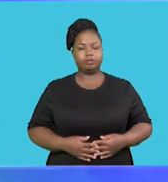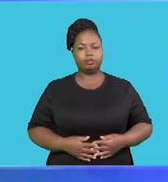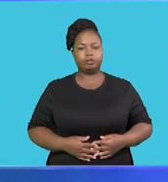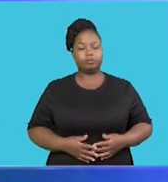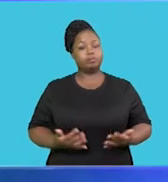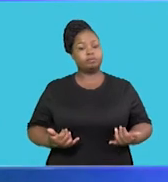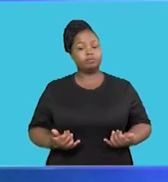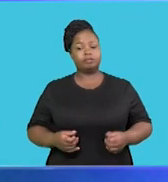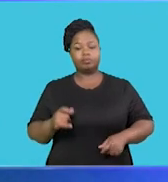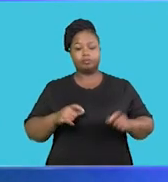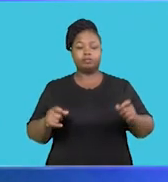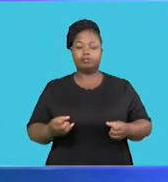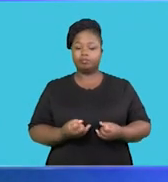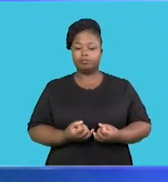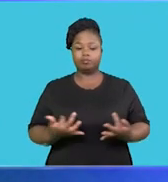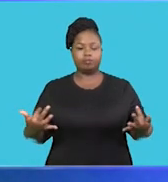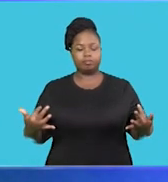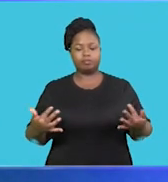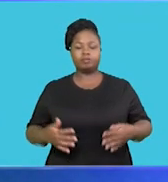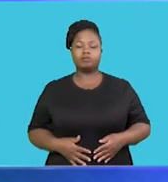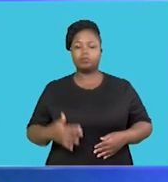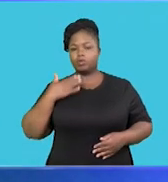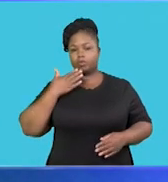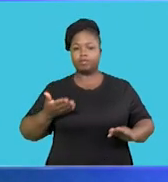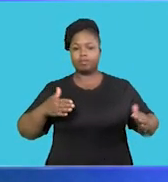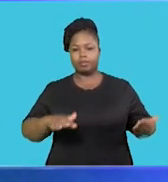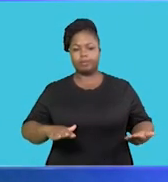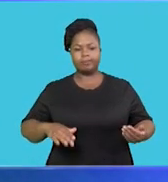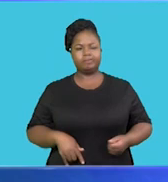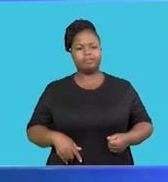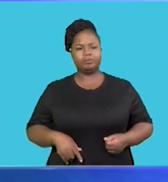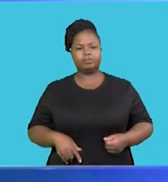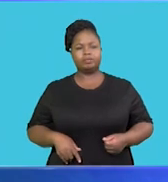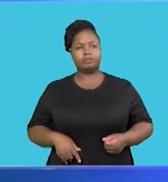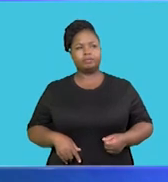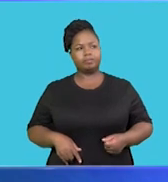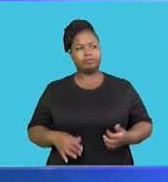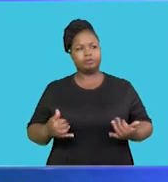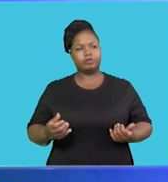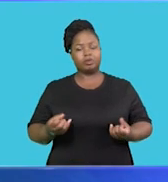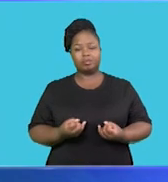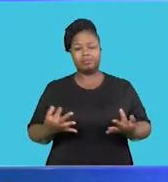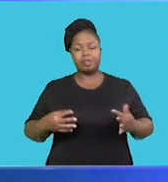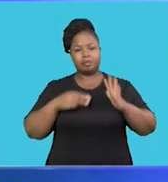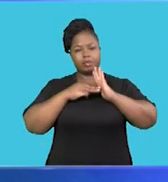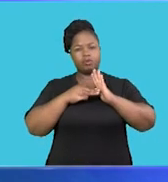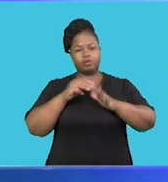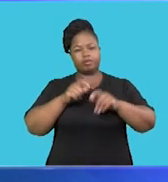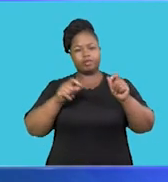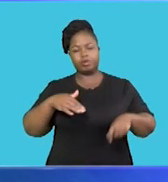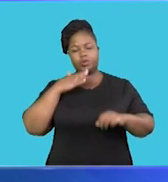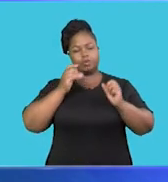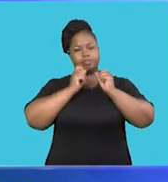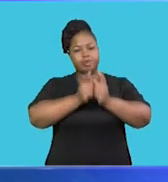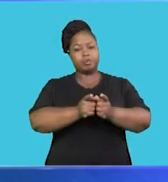njoba abantu abayizinkulungwane eziyishumi nanhlanu beshonile kwanyamalala abayizigidigidi ke zabantu nabantu